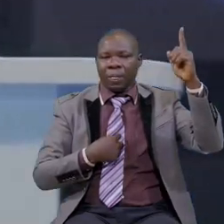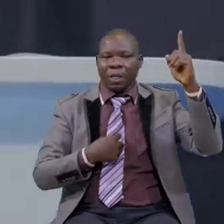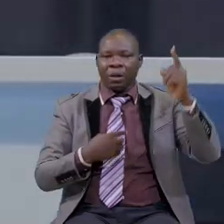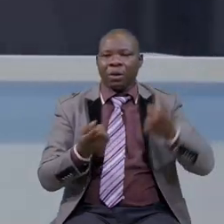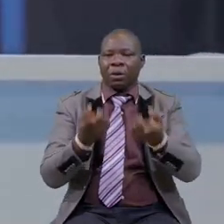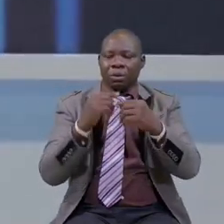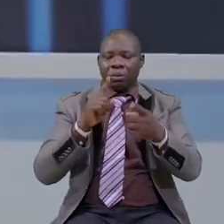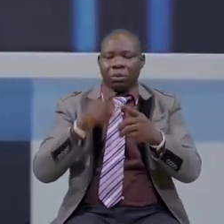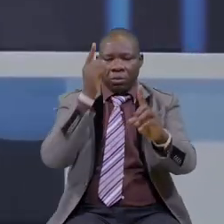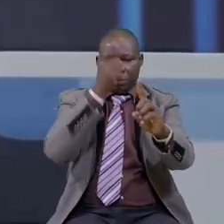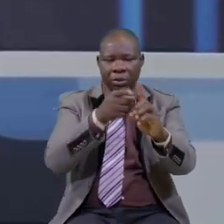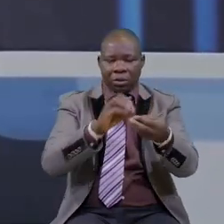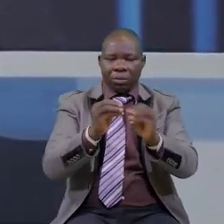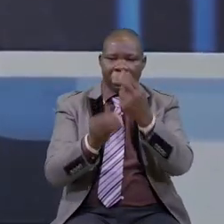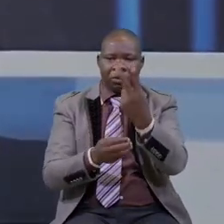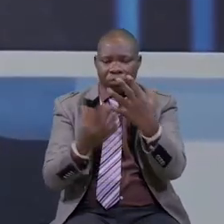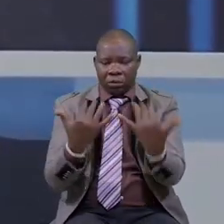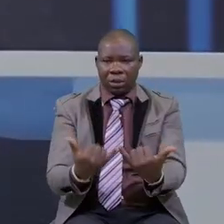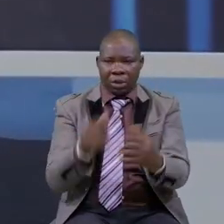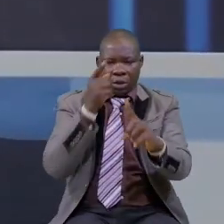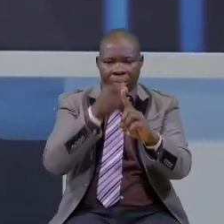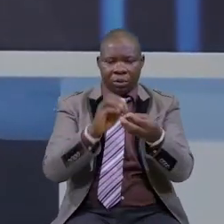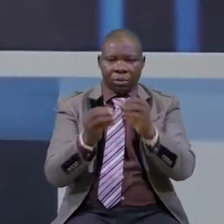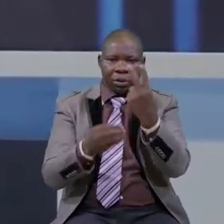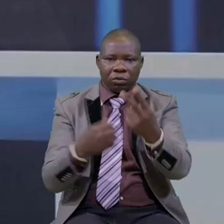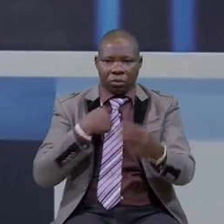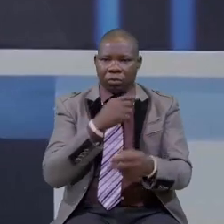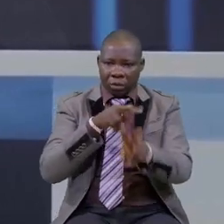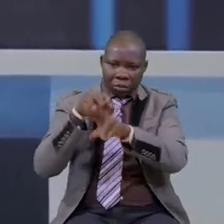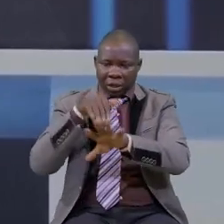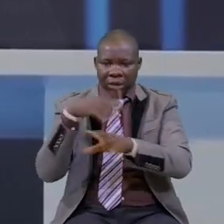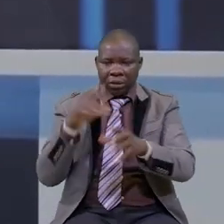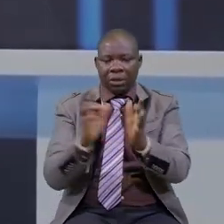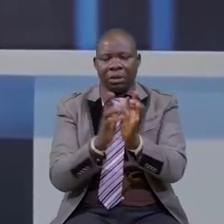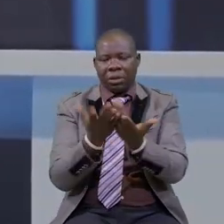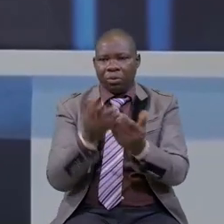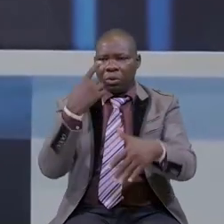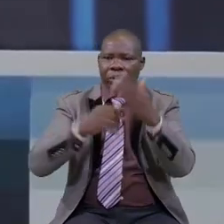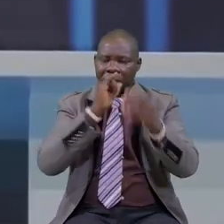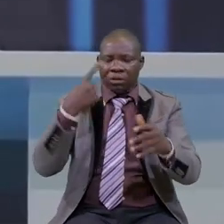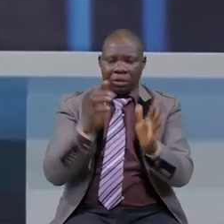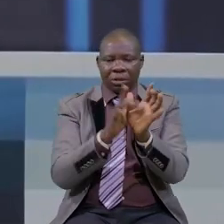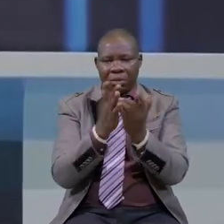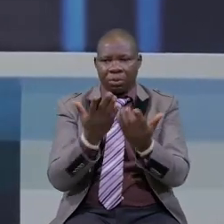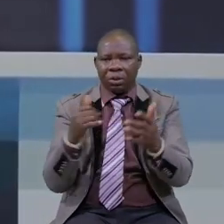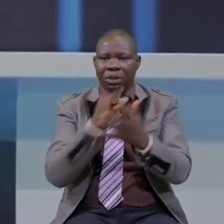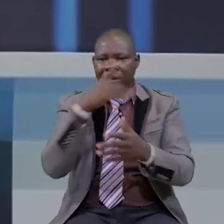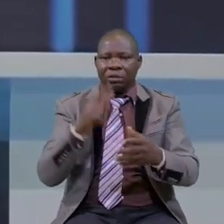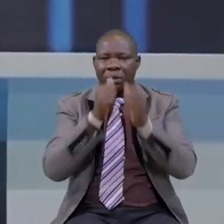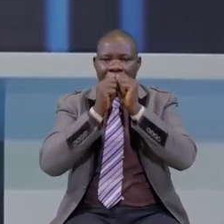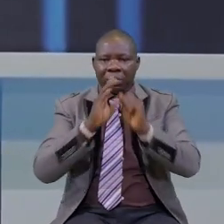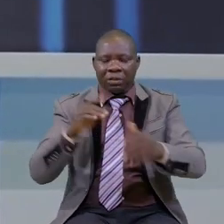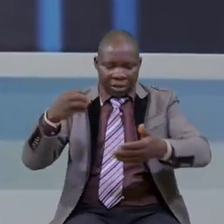Nous venons maintenant au deuxième point maintenant. Deuxième point. La Bible, c'est quoi la Bible? Un